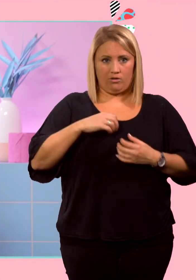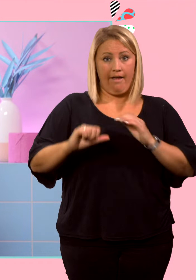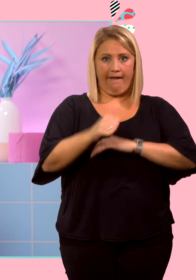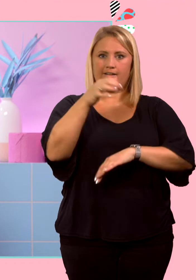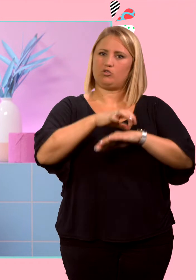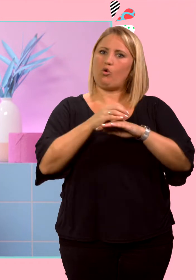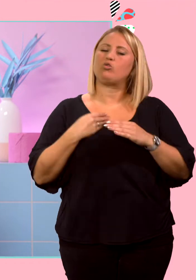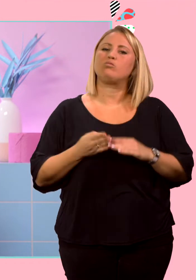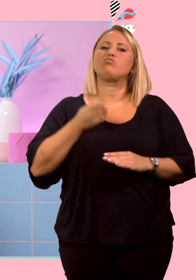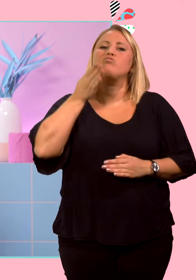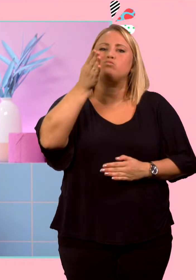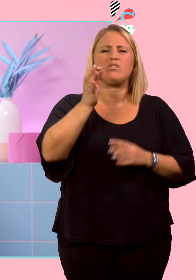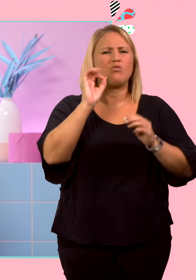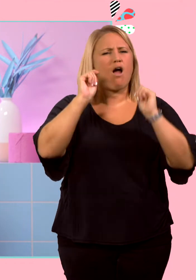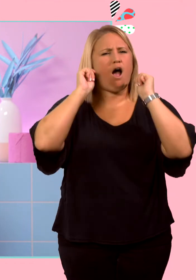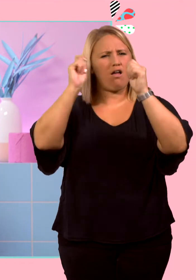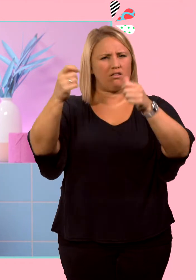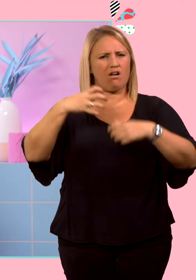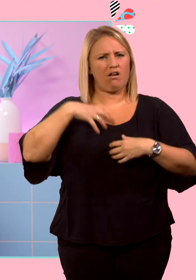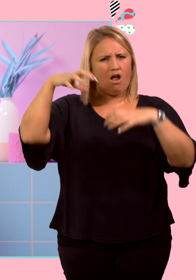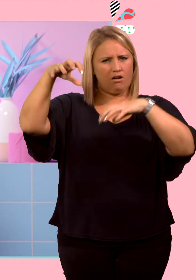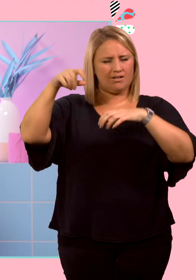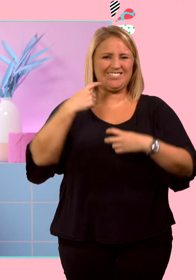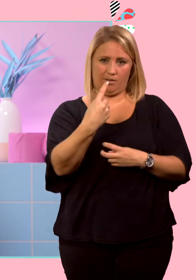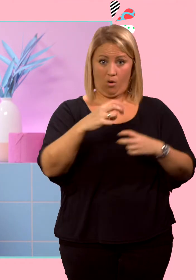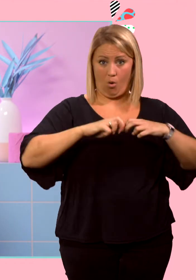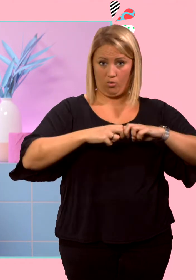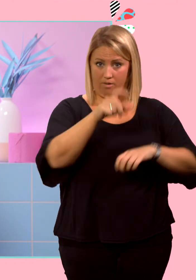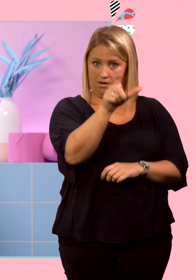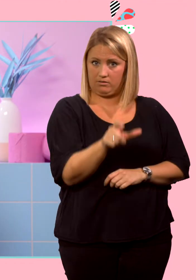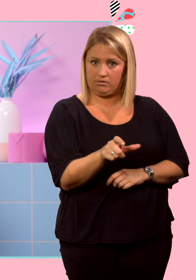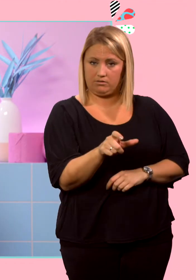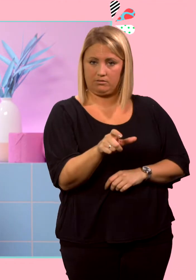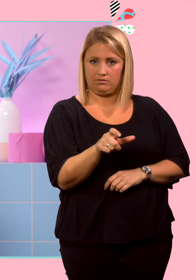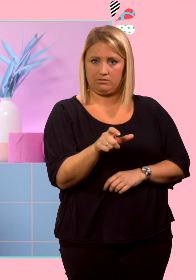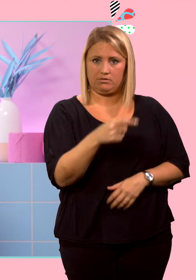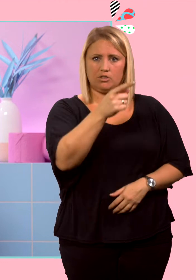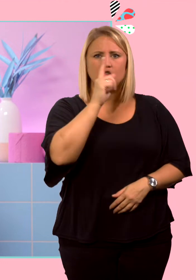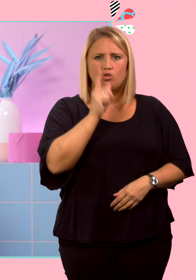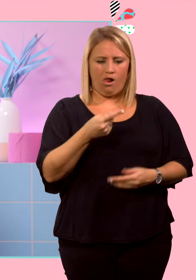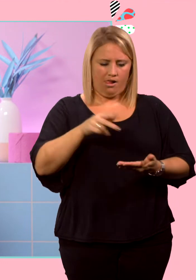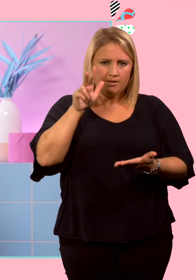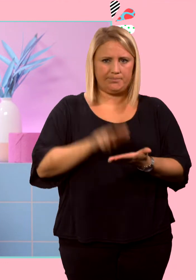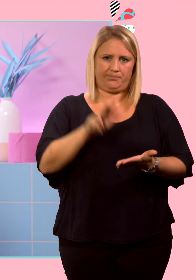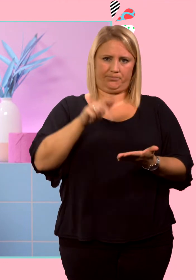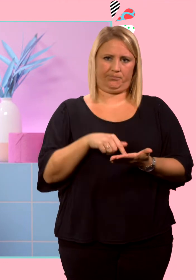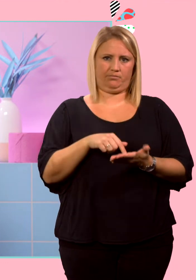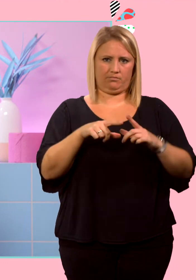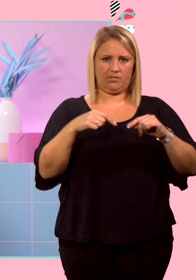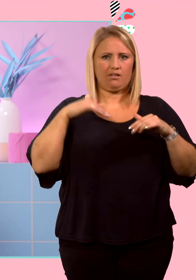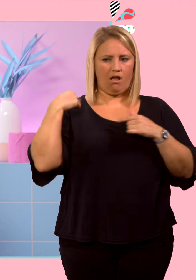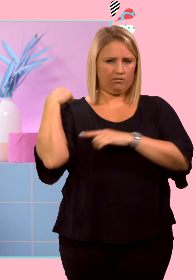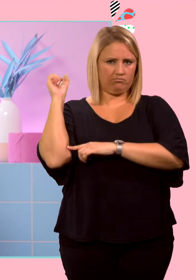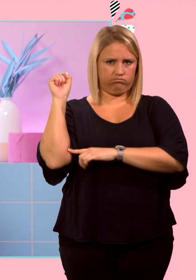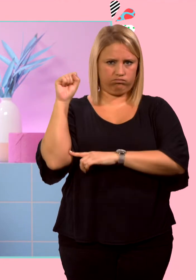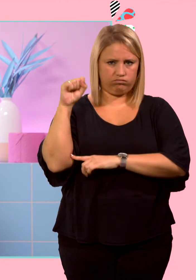bin, eben für die Anträge bei der Krankenkasse. Das war ein Orthopäde. Und der sollte mir einmal bescheinigen, dass ich Haltung stehe.